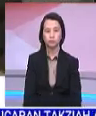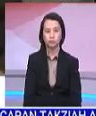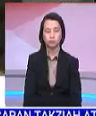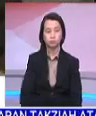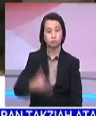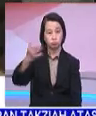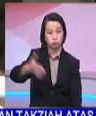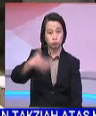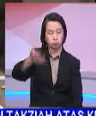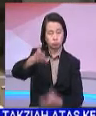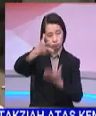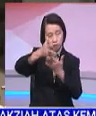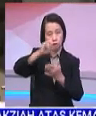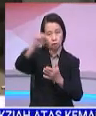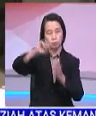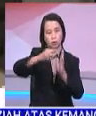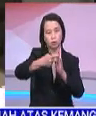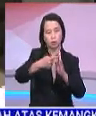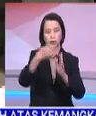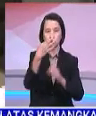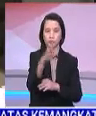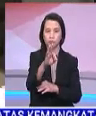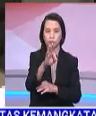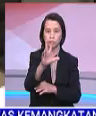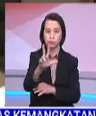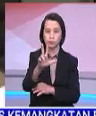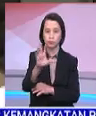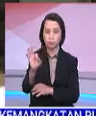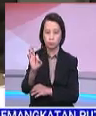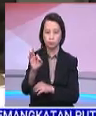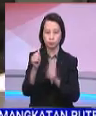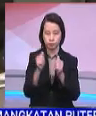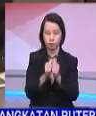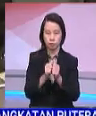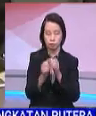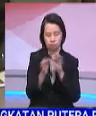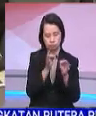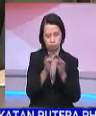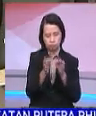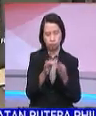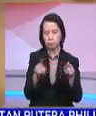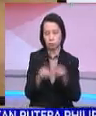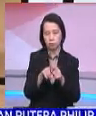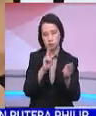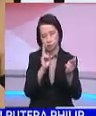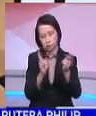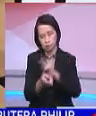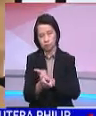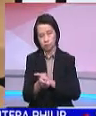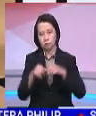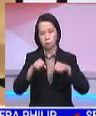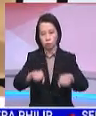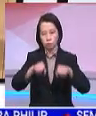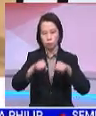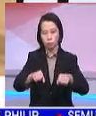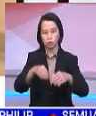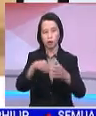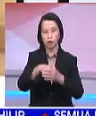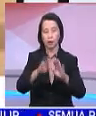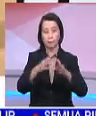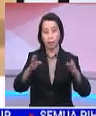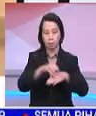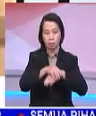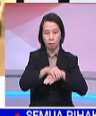sejarah penyiaran di Sabah bermula pada tahun 1939 dengan ulasan selari perlumbaan kuda dalam bahasa inggeris dan